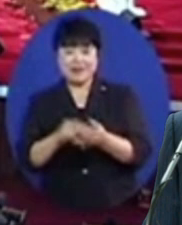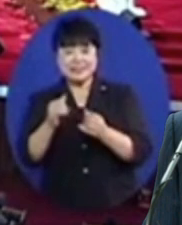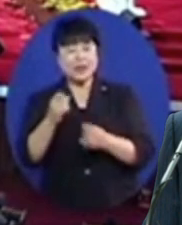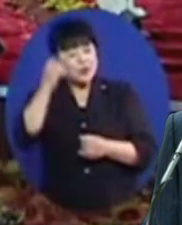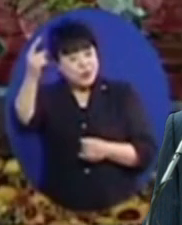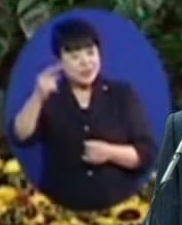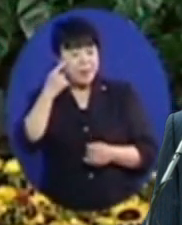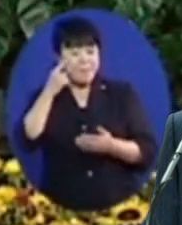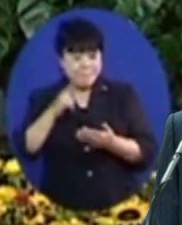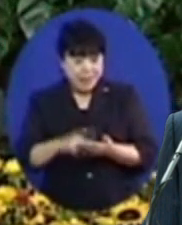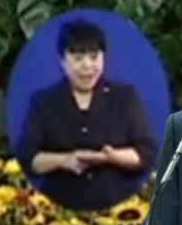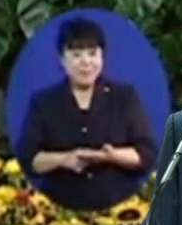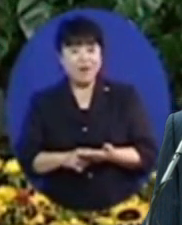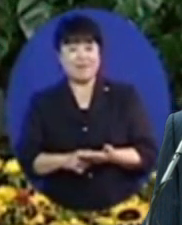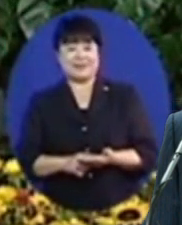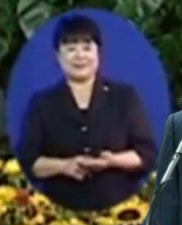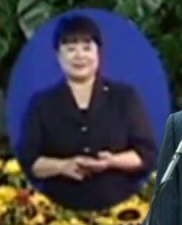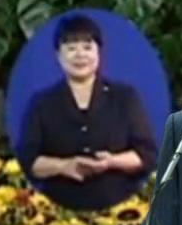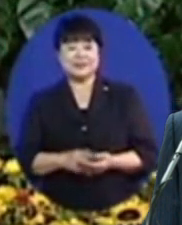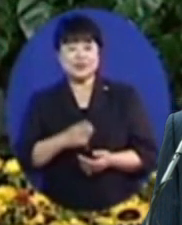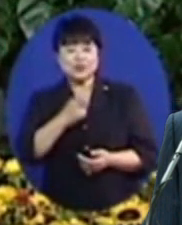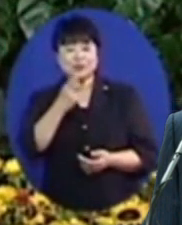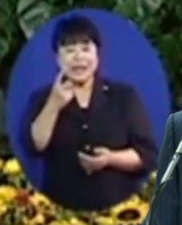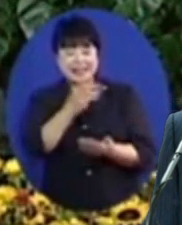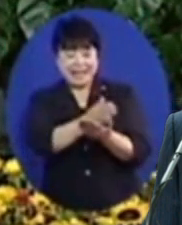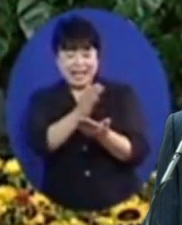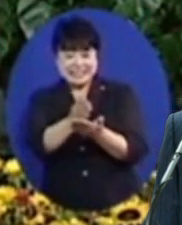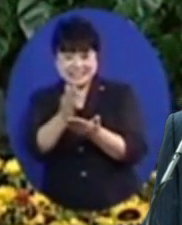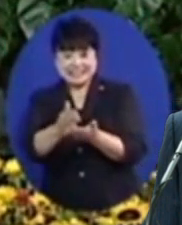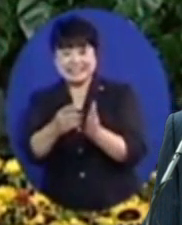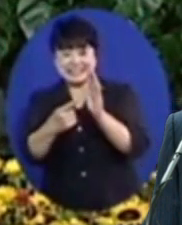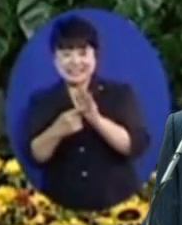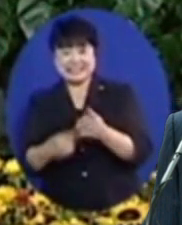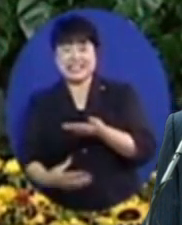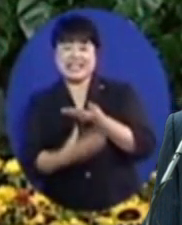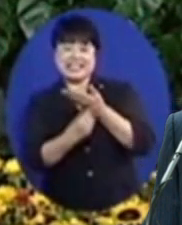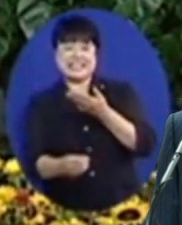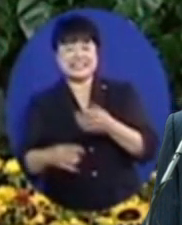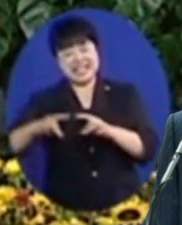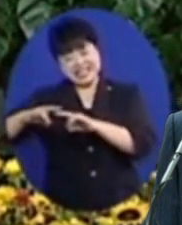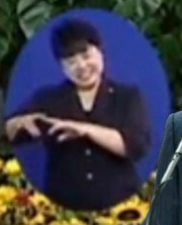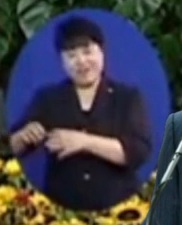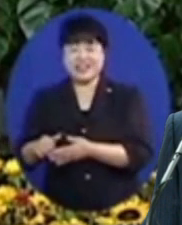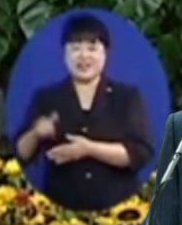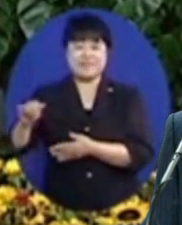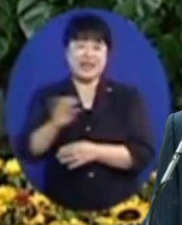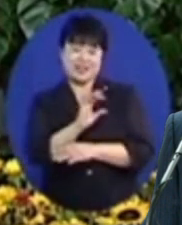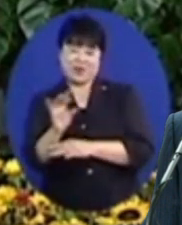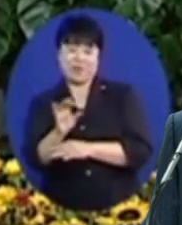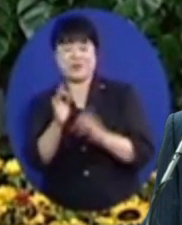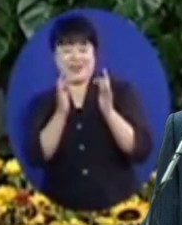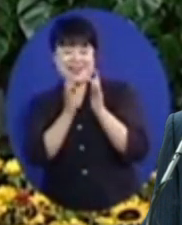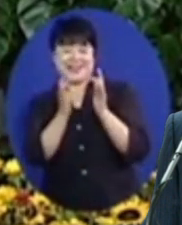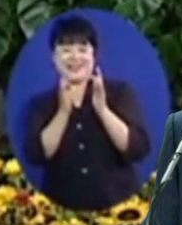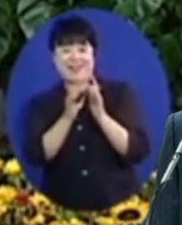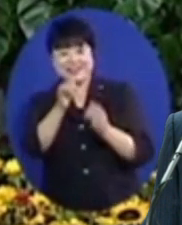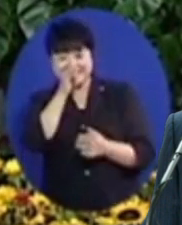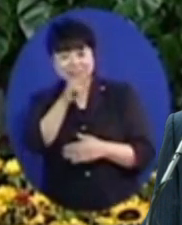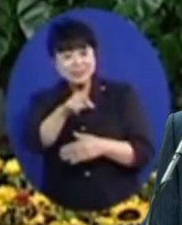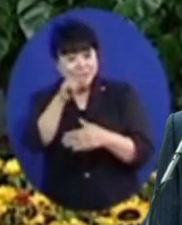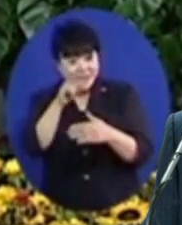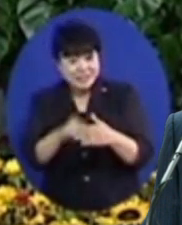위대한 발명품 121가지를 소개했는데 인쇄술, 전기, 비행기, 컴퓨터, 인터넷 등이 포함되는데